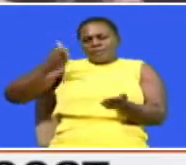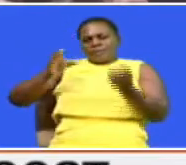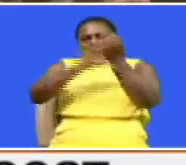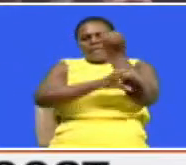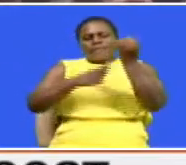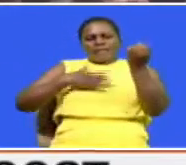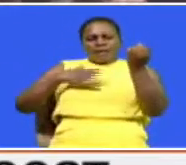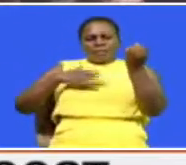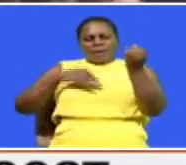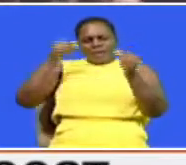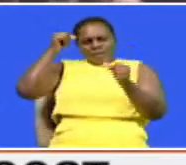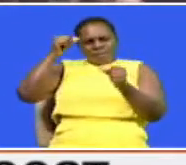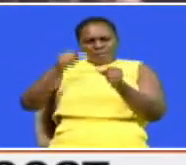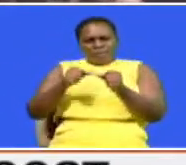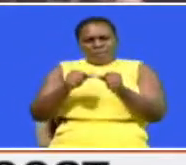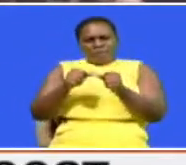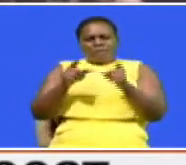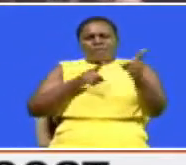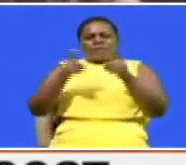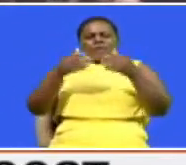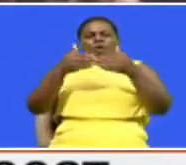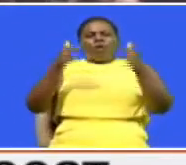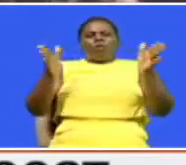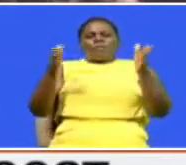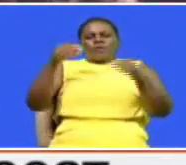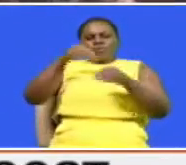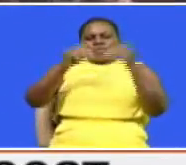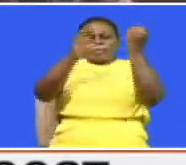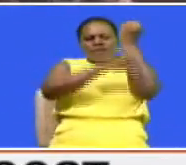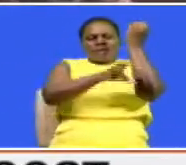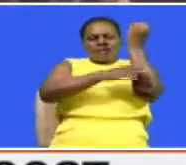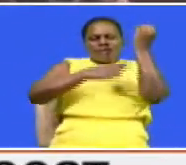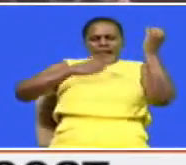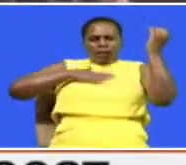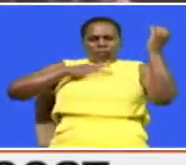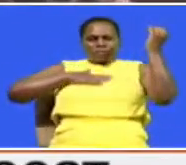ya Kenya itafunguka na utalii utafunguka katika inchi yetu ya Kenya.